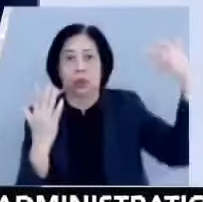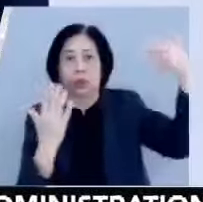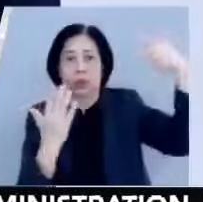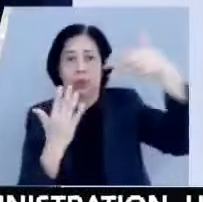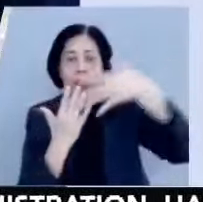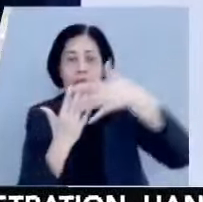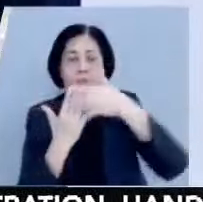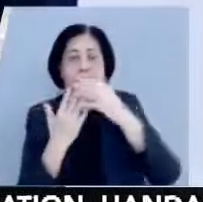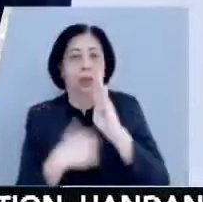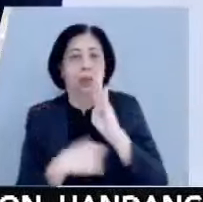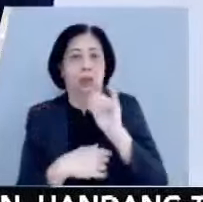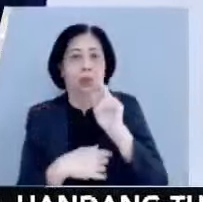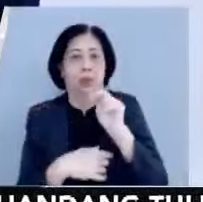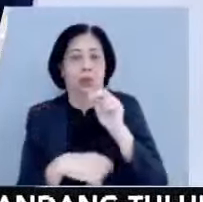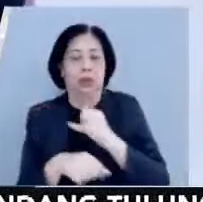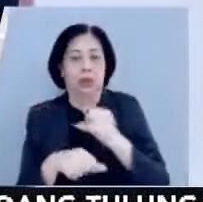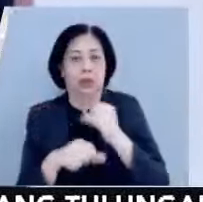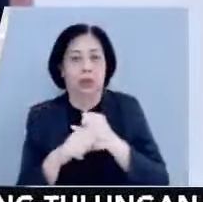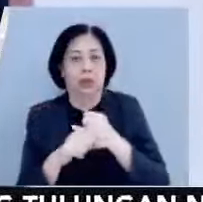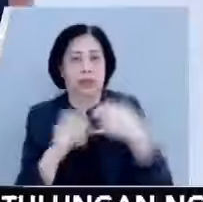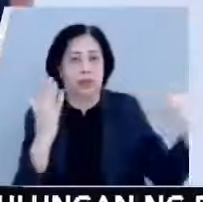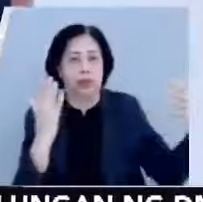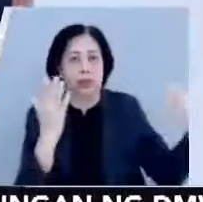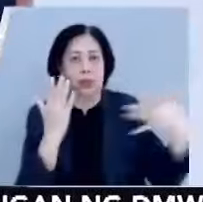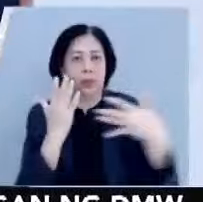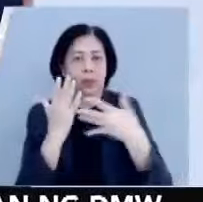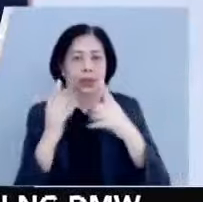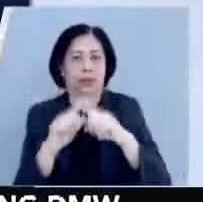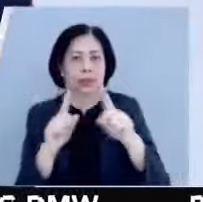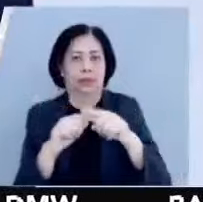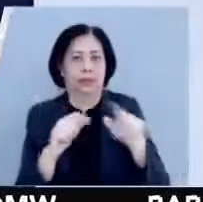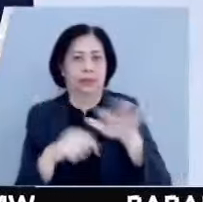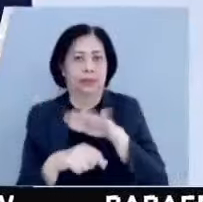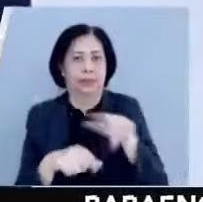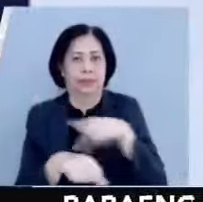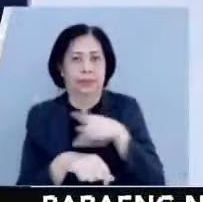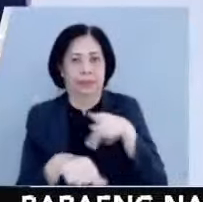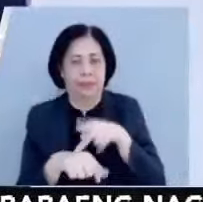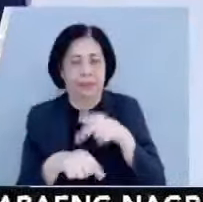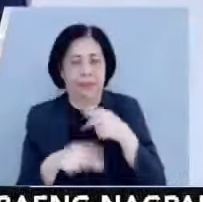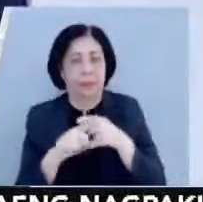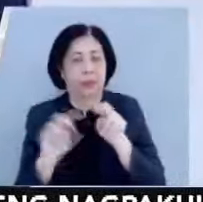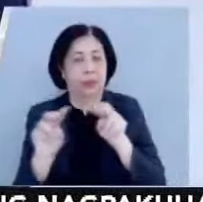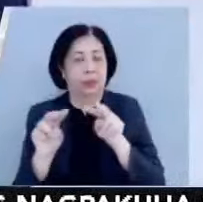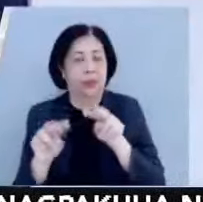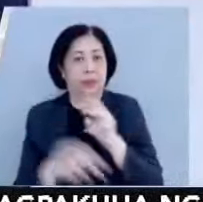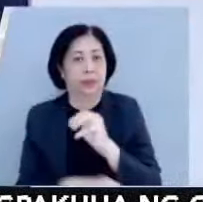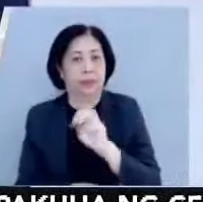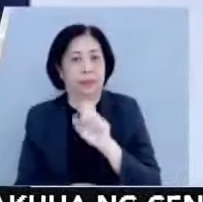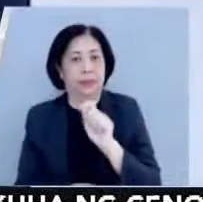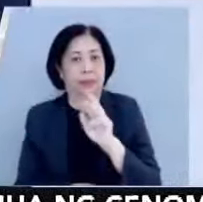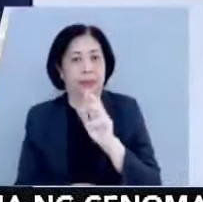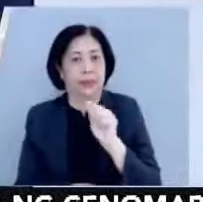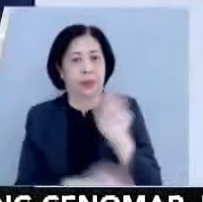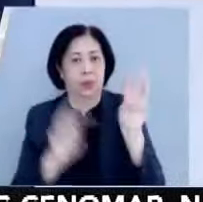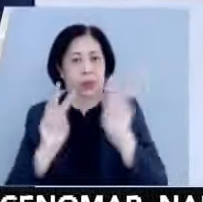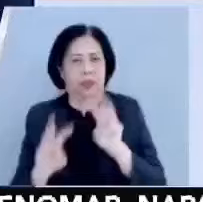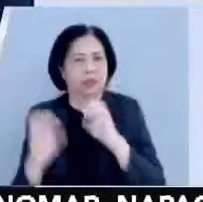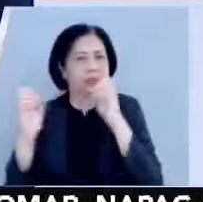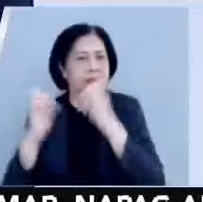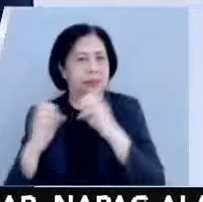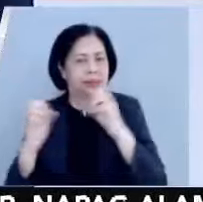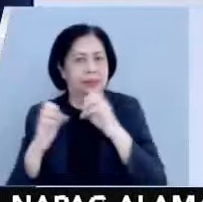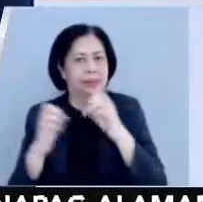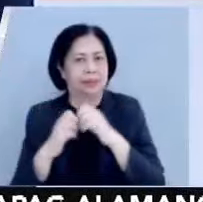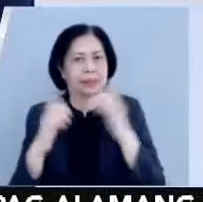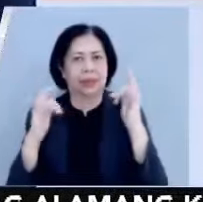habang easterlies po sa iba pang bahagi ng ating bansa. Base naman po sa rainfall forecast ng Metro Weather, asahan na po ngayong umaga ang light to moderate